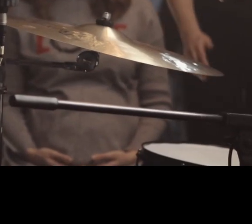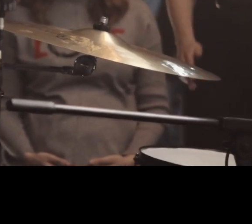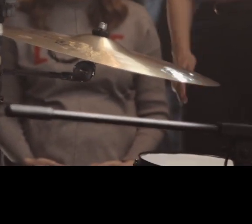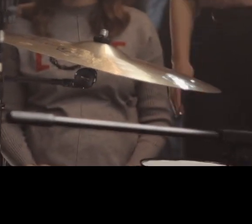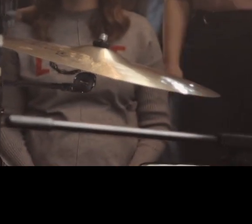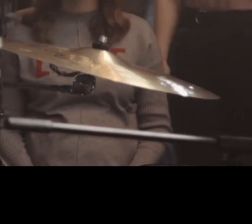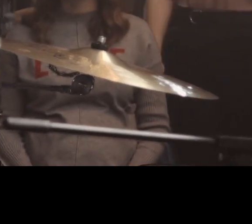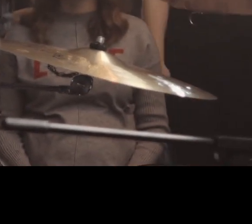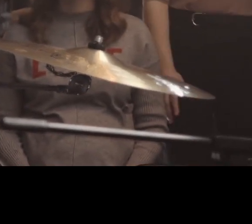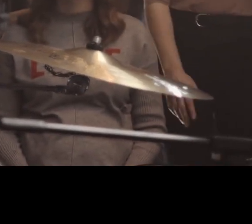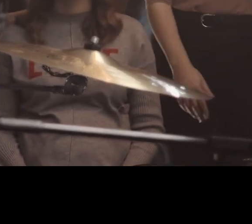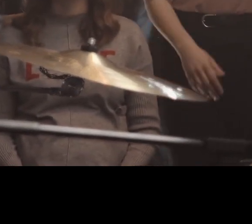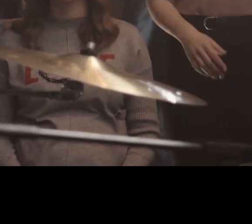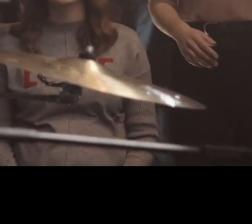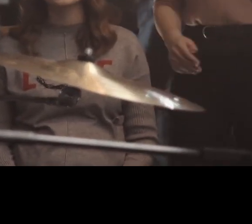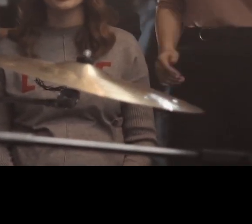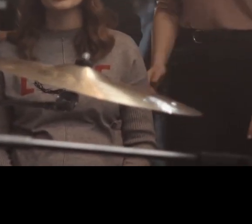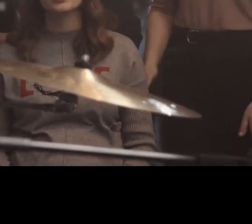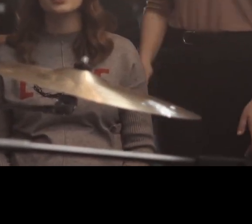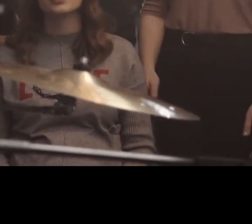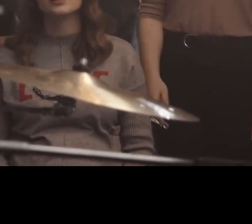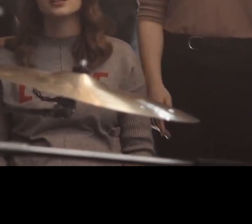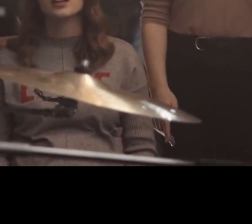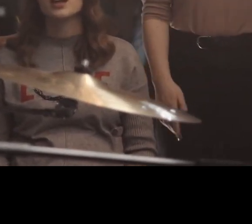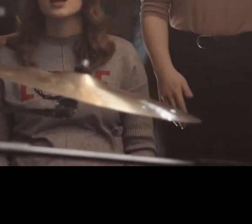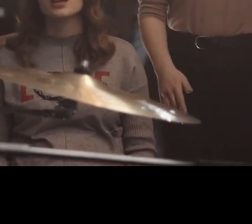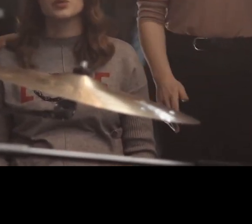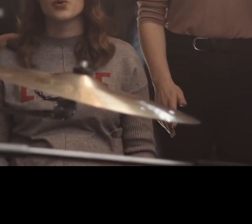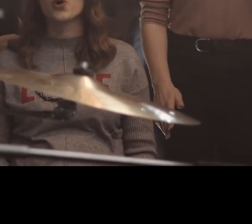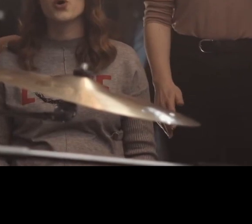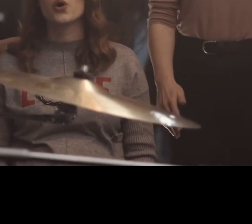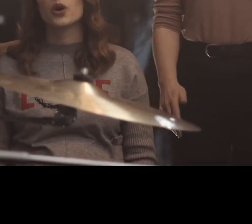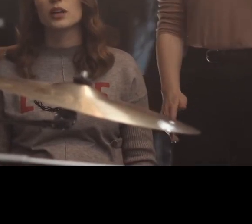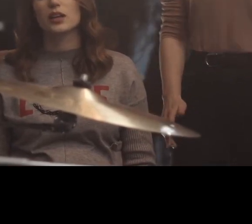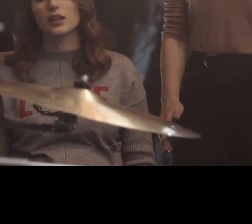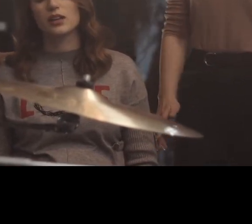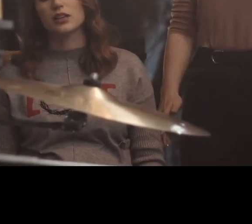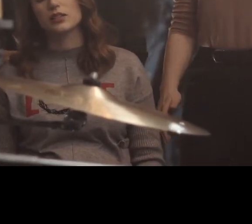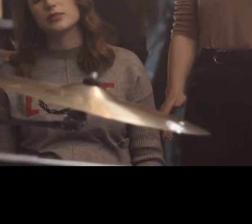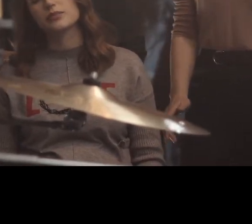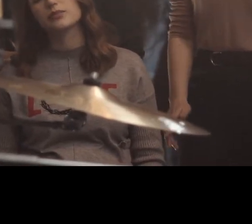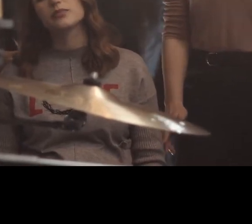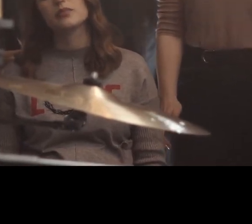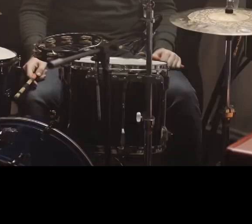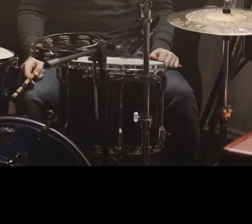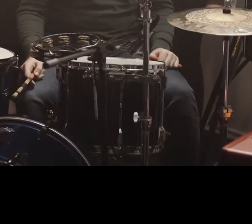ne bi gledao svoje rane i boli,